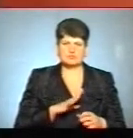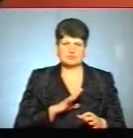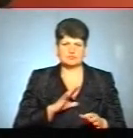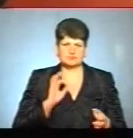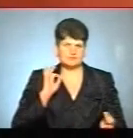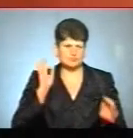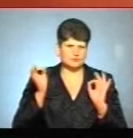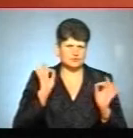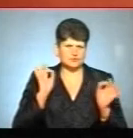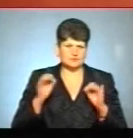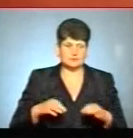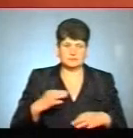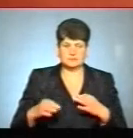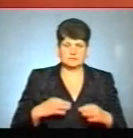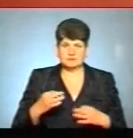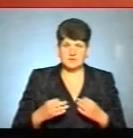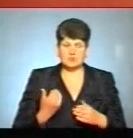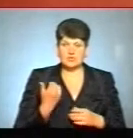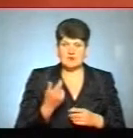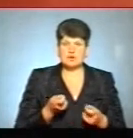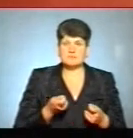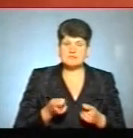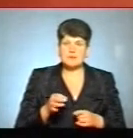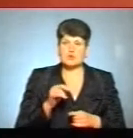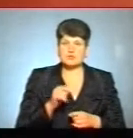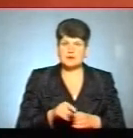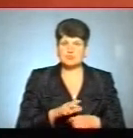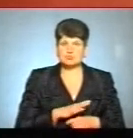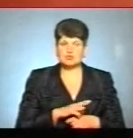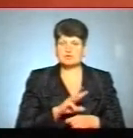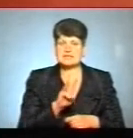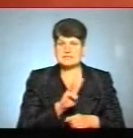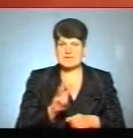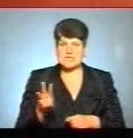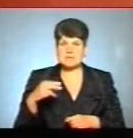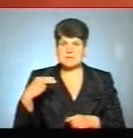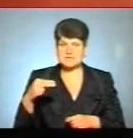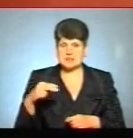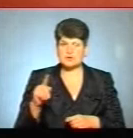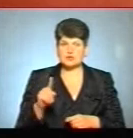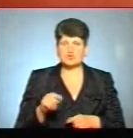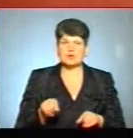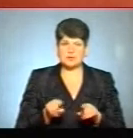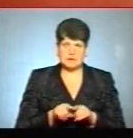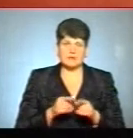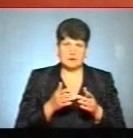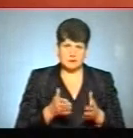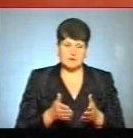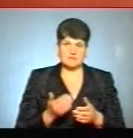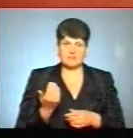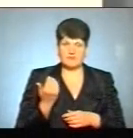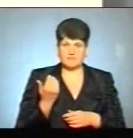можемо сказати, ажіотаж і запитання до вас, до адміністрації, про те, що йшлося на сайті президента, про те, що так